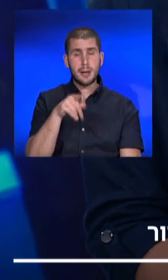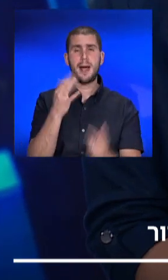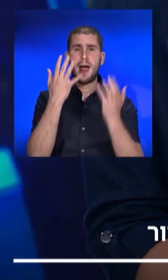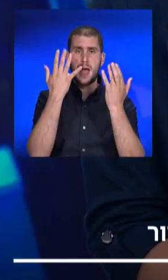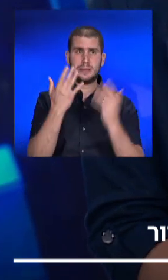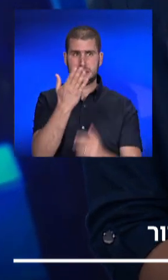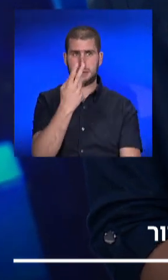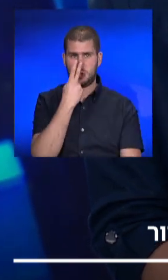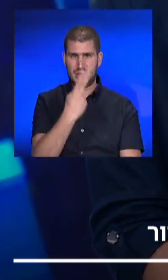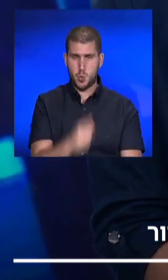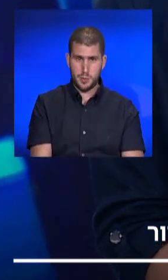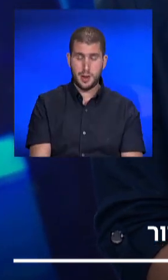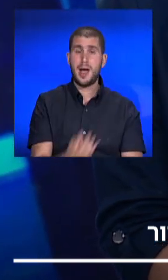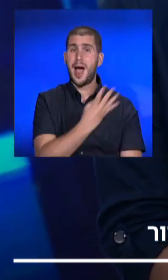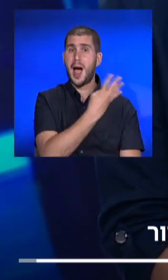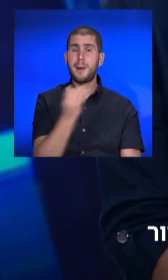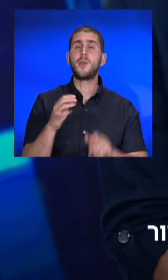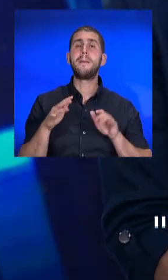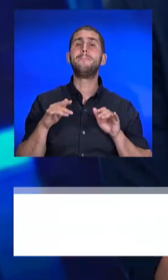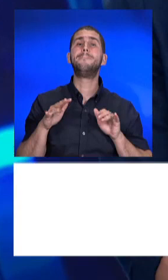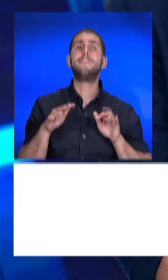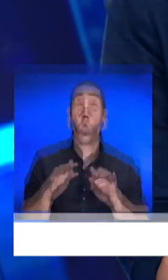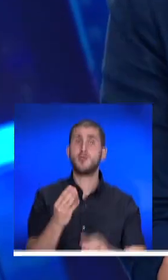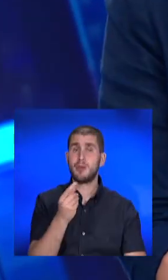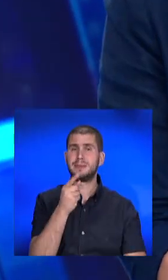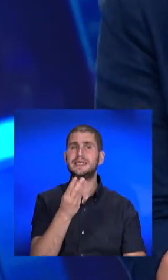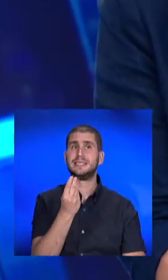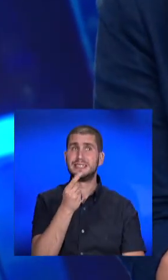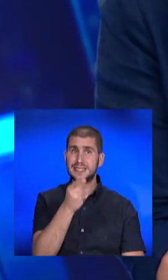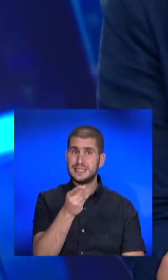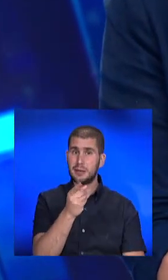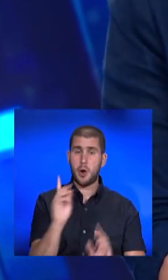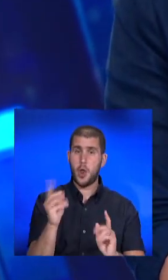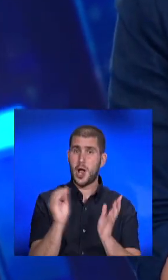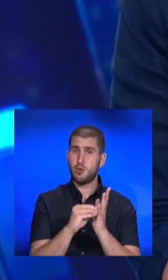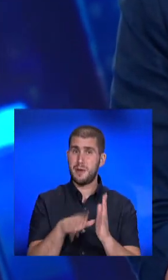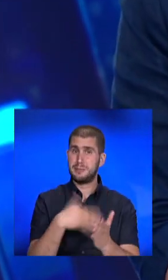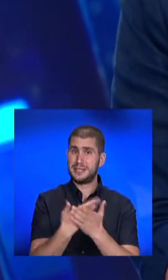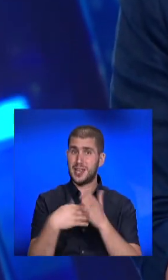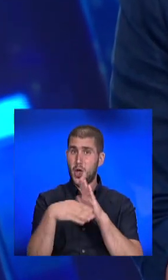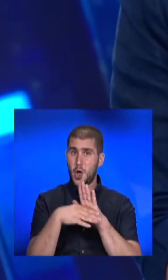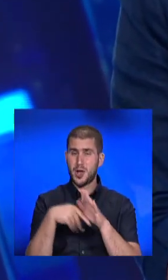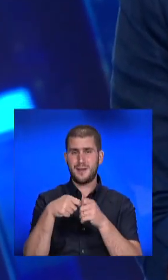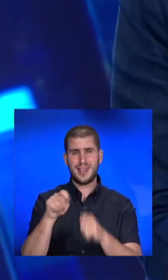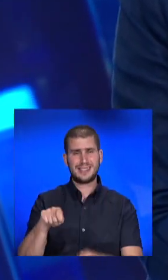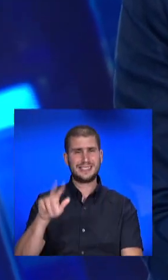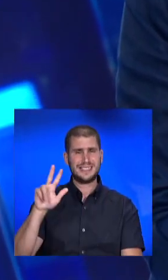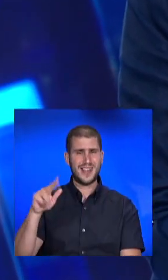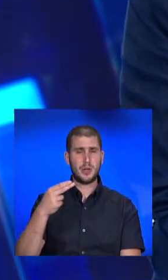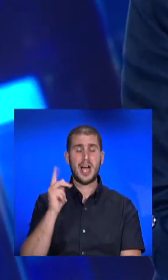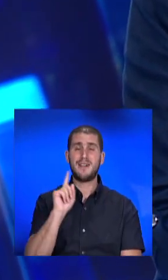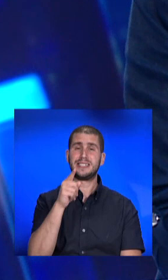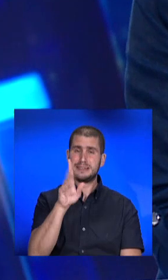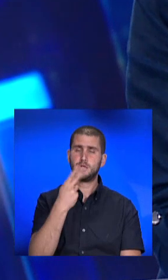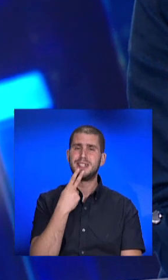הזה. 400 מיליון שקלים, זה סכום שלא מופיע בהצעת החוק של חבר הכנסת האוזר, אבל זה מה